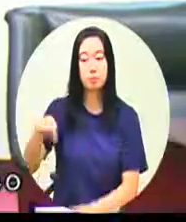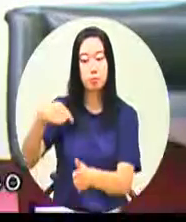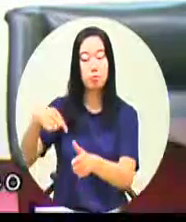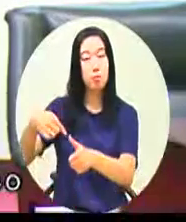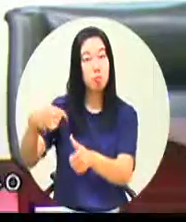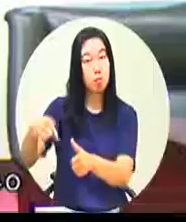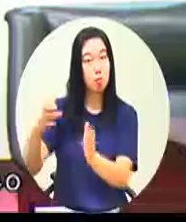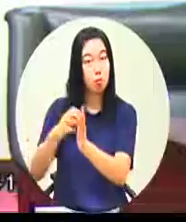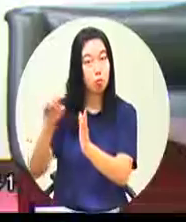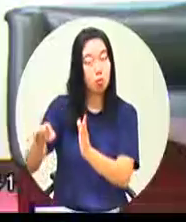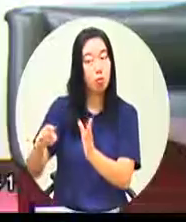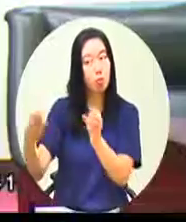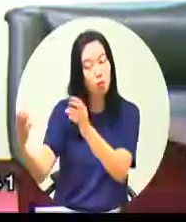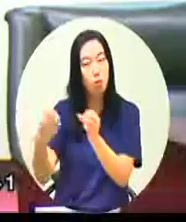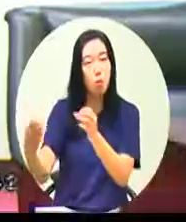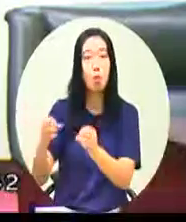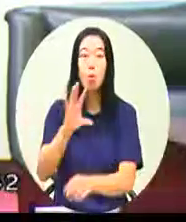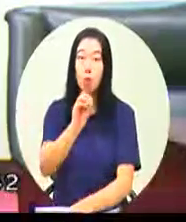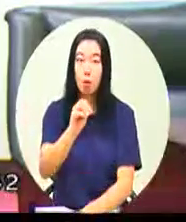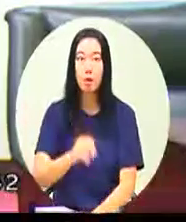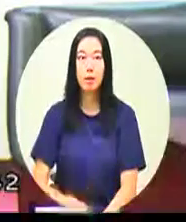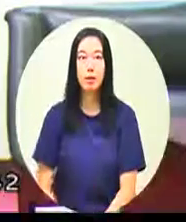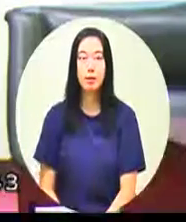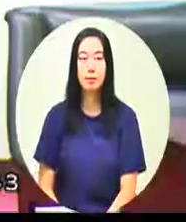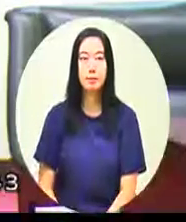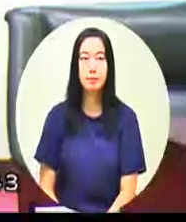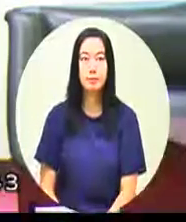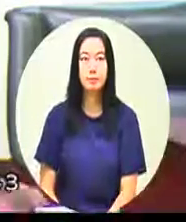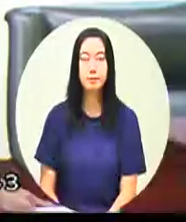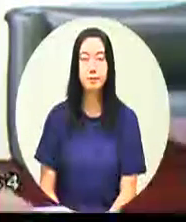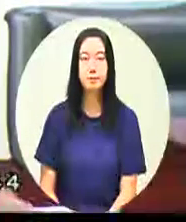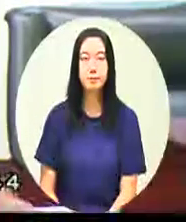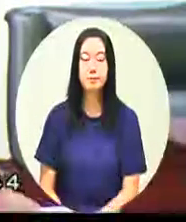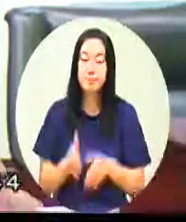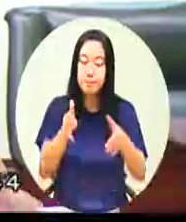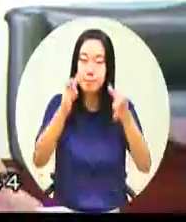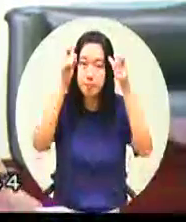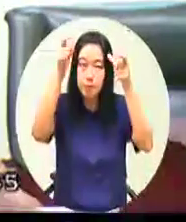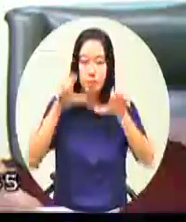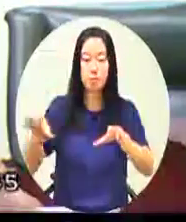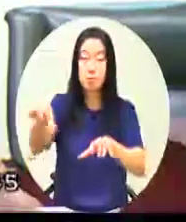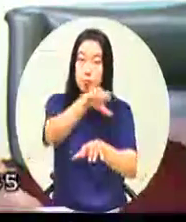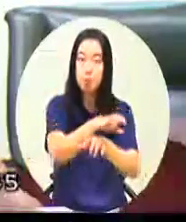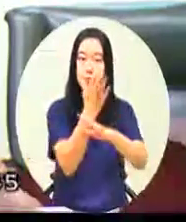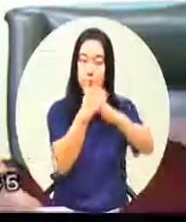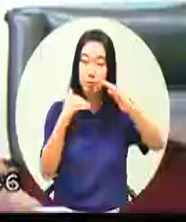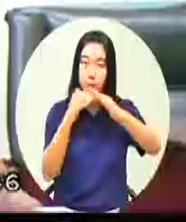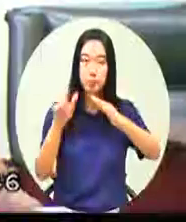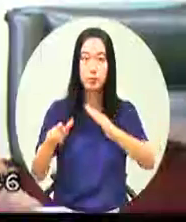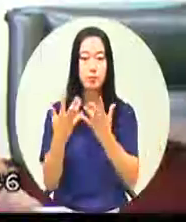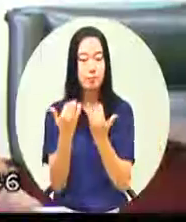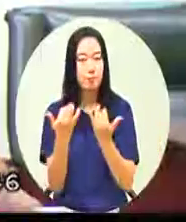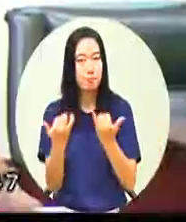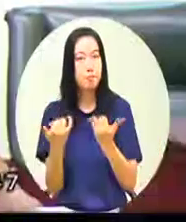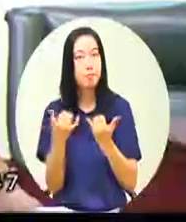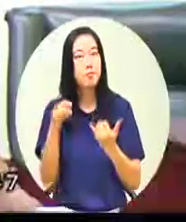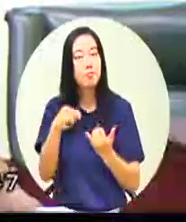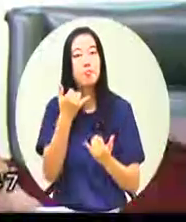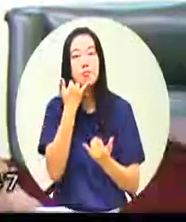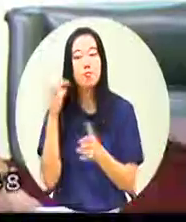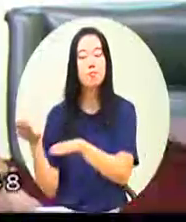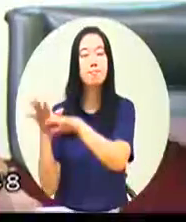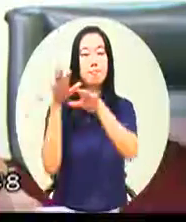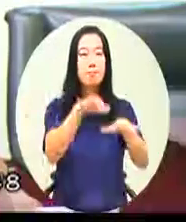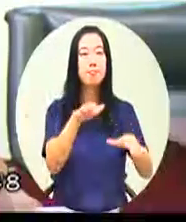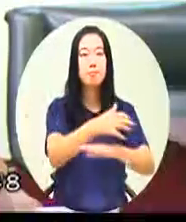互动，整个大高雄所有我们的咱的一些小朋友会当认识农村生活，是不是